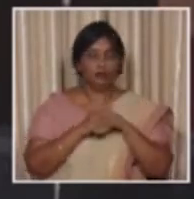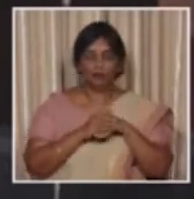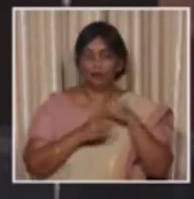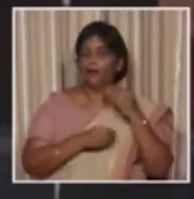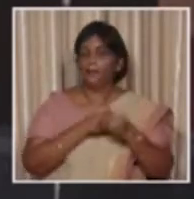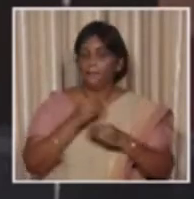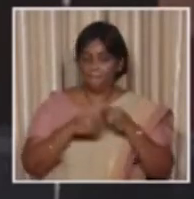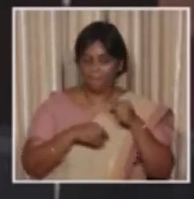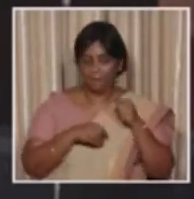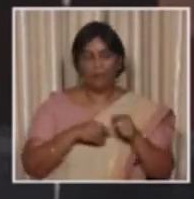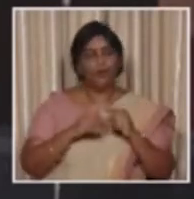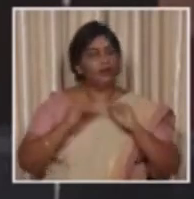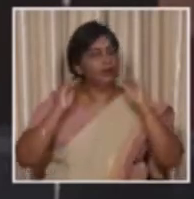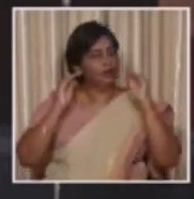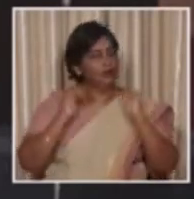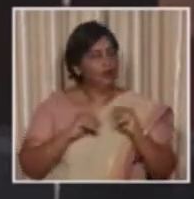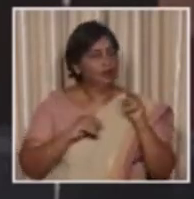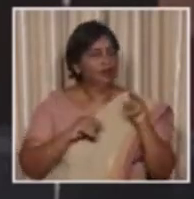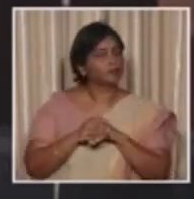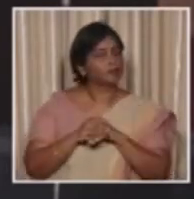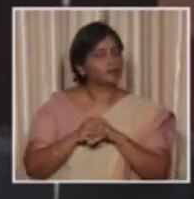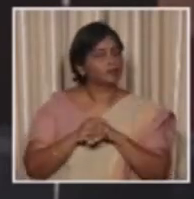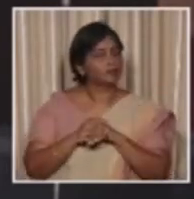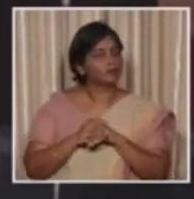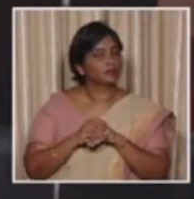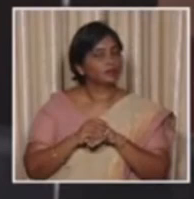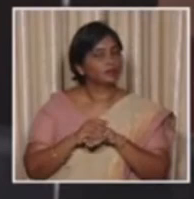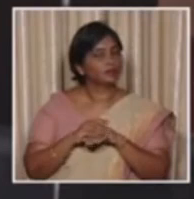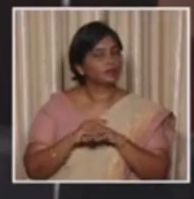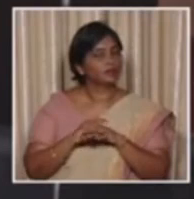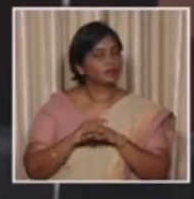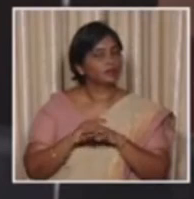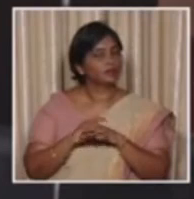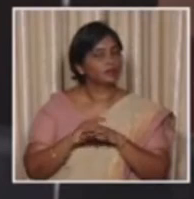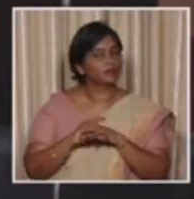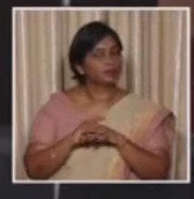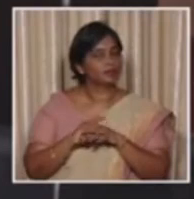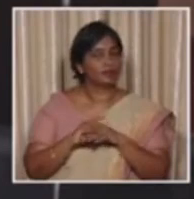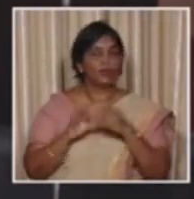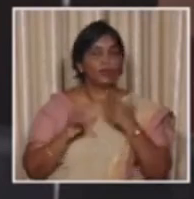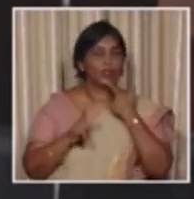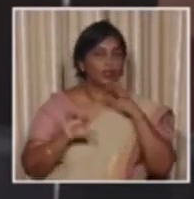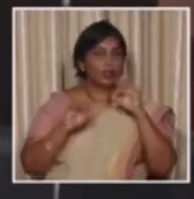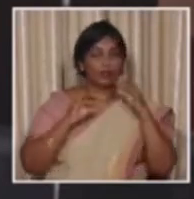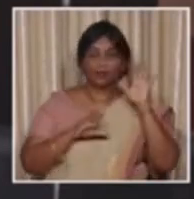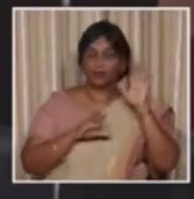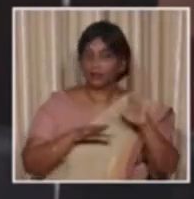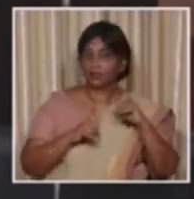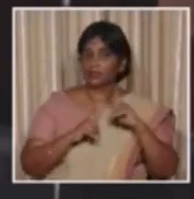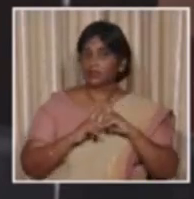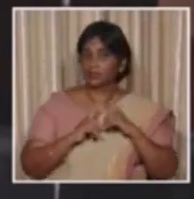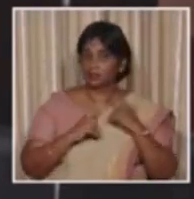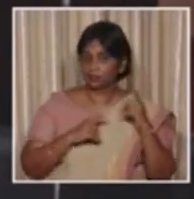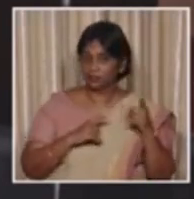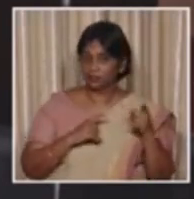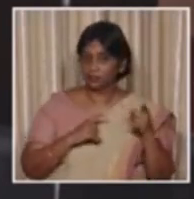வேலுசாமி ராதாகிருஷ்ணன் கேள்வி எழுப்பியுள்ளார். தோட்டத்திலே இருக்கின்ற பெருந்தோட்டங்களை, அதாவது